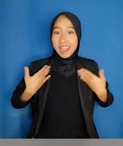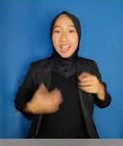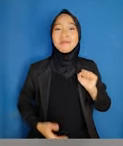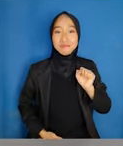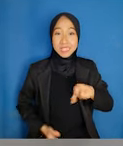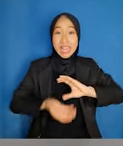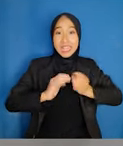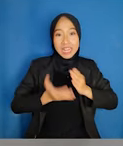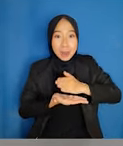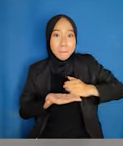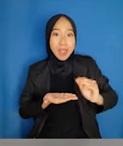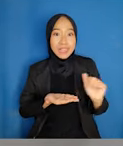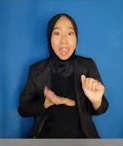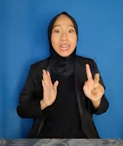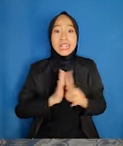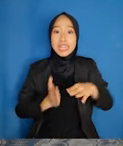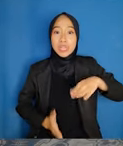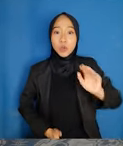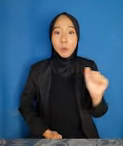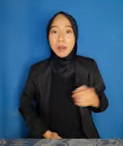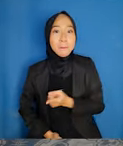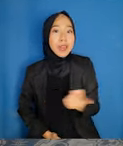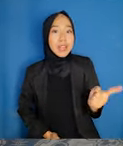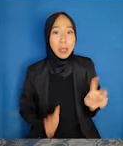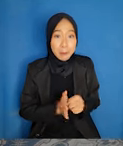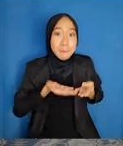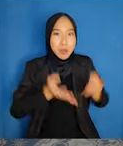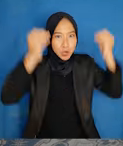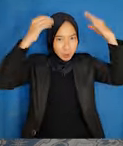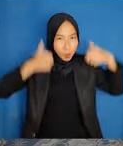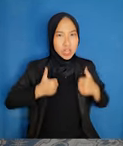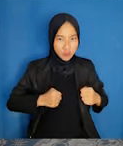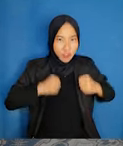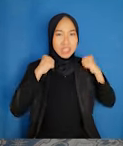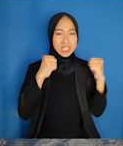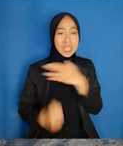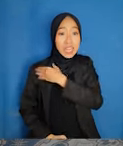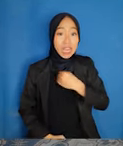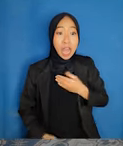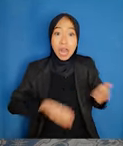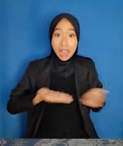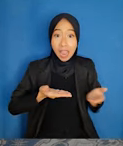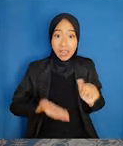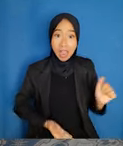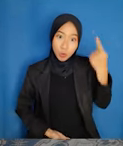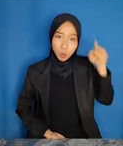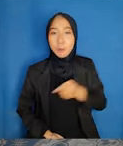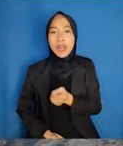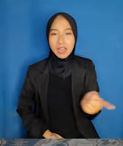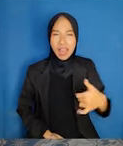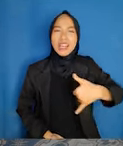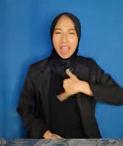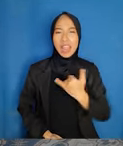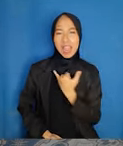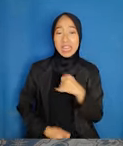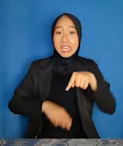menjadi bagian dari kehidupan mereka, memberikan motivasi dan fasilitator kepada mereka, karena saya yakin